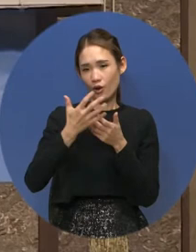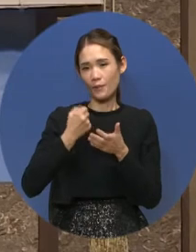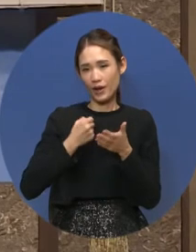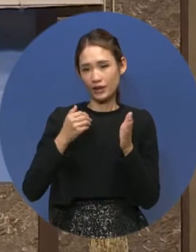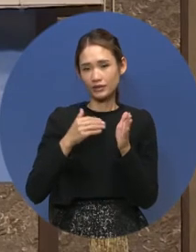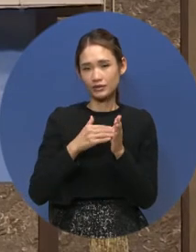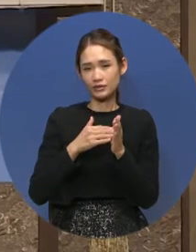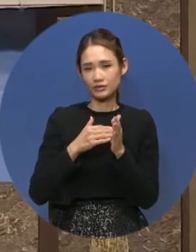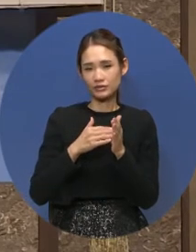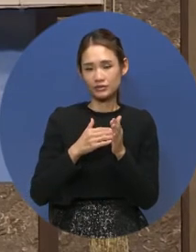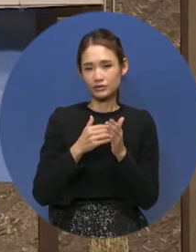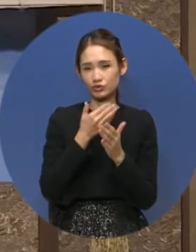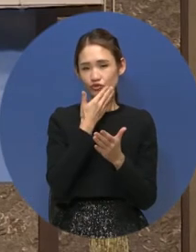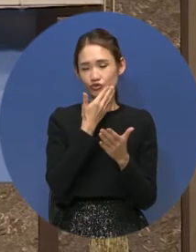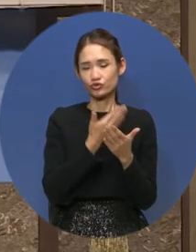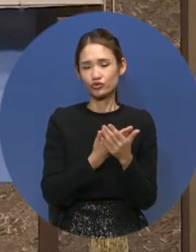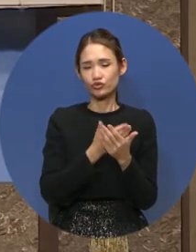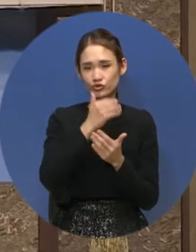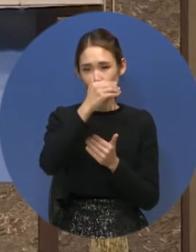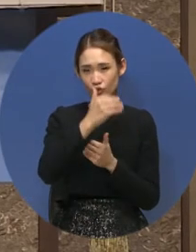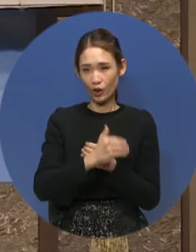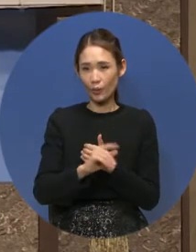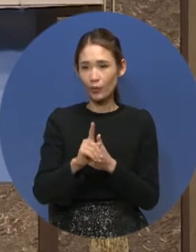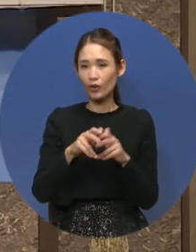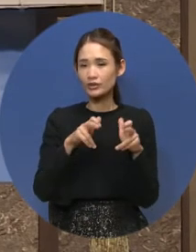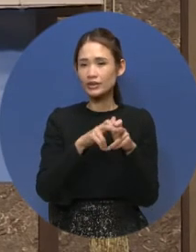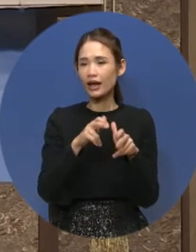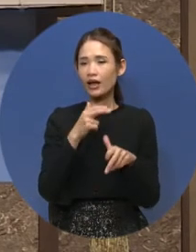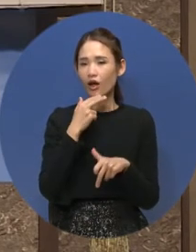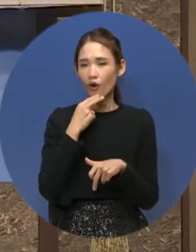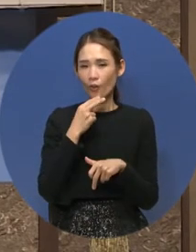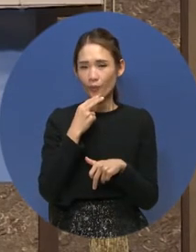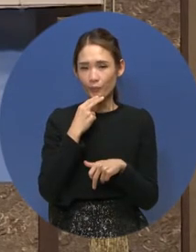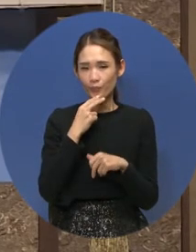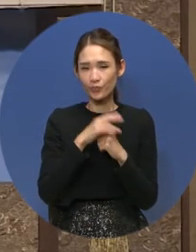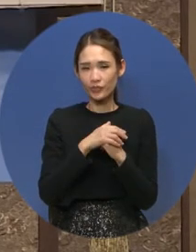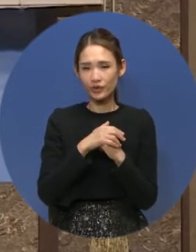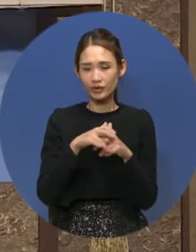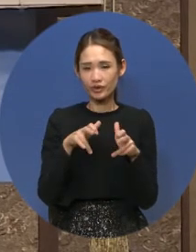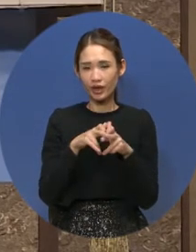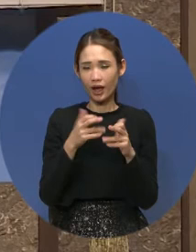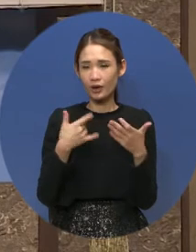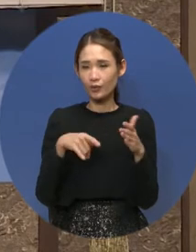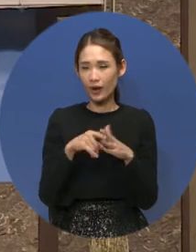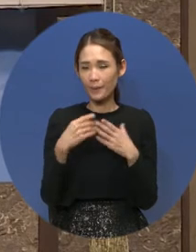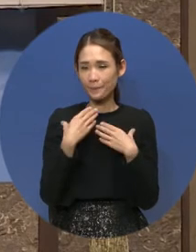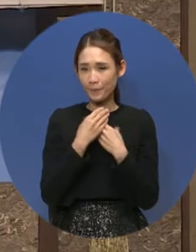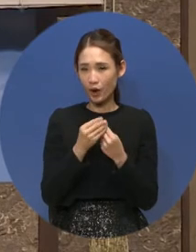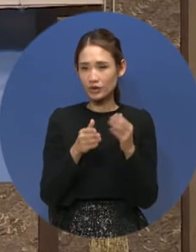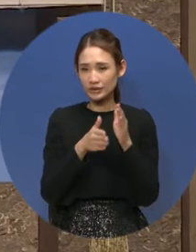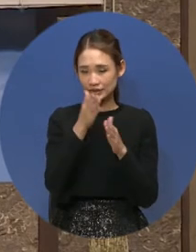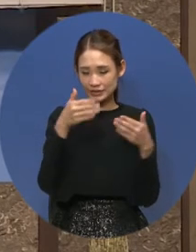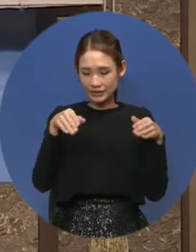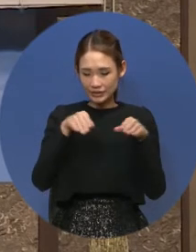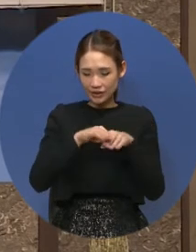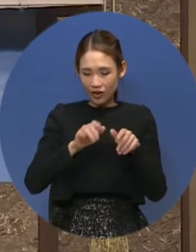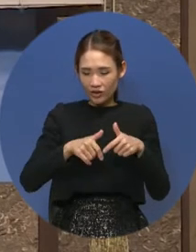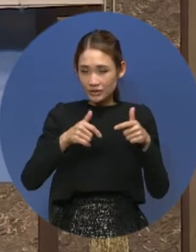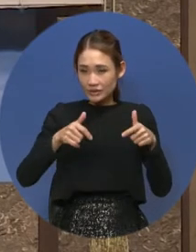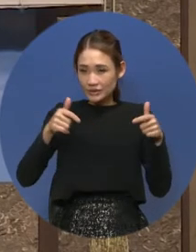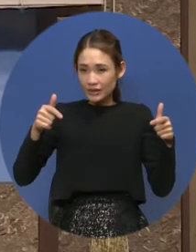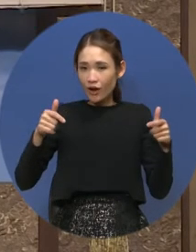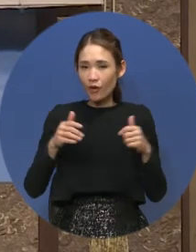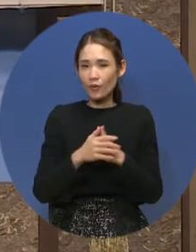이제 그 사업의 주도 내용이 무장애, 장애물 없는 그 장애인들을 위한 편의시설을 확충하고 네. 또